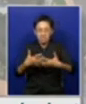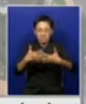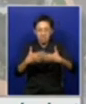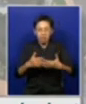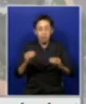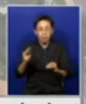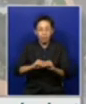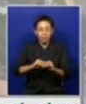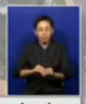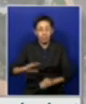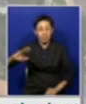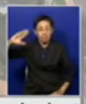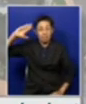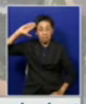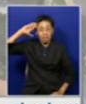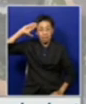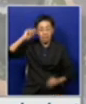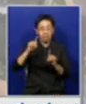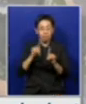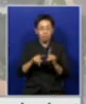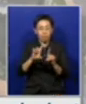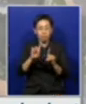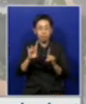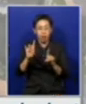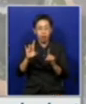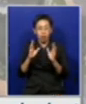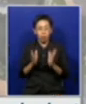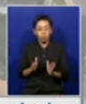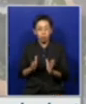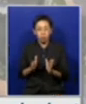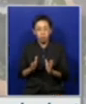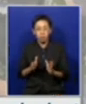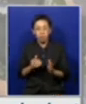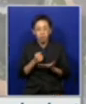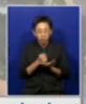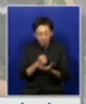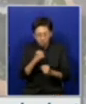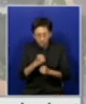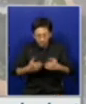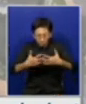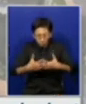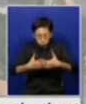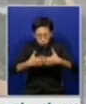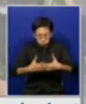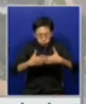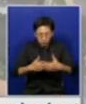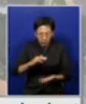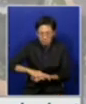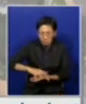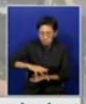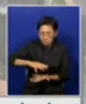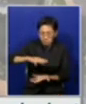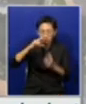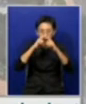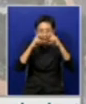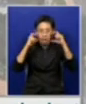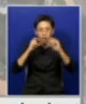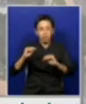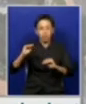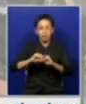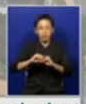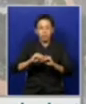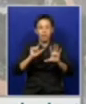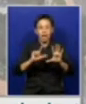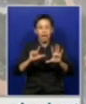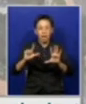นะครับ 1,800 คนเข้าไปช่วยผลิตหน้ากากนะครับสามารถผลิตเพิ่มได้เป็น5ล้านล้